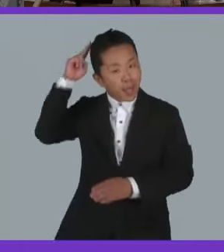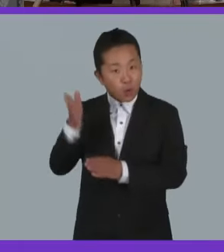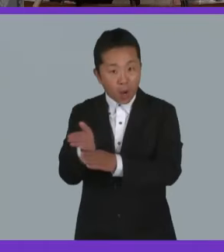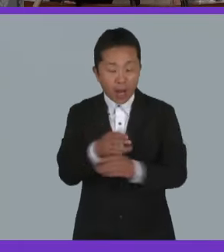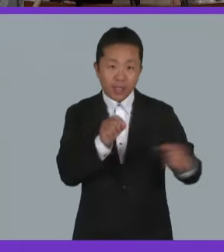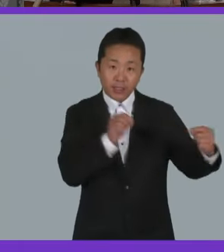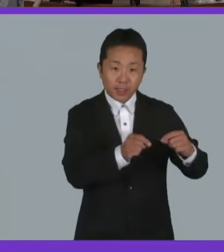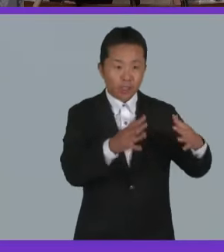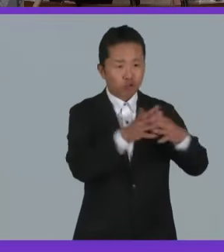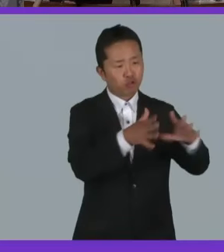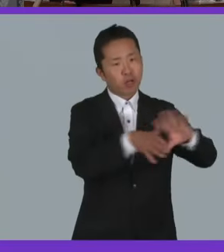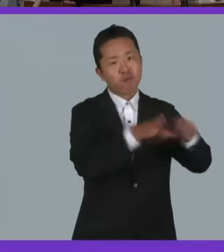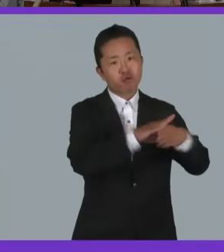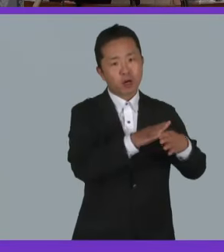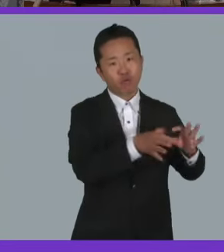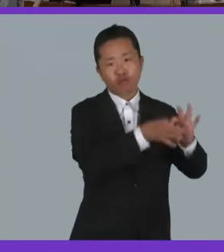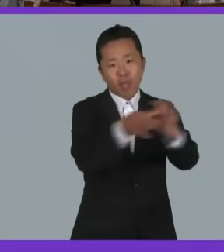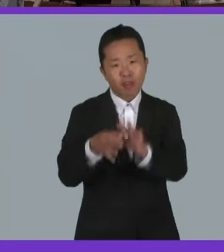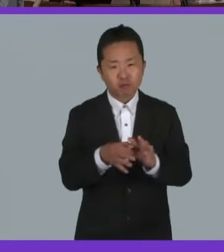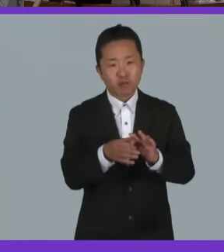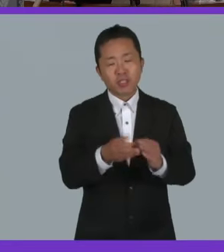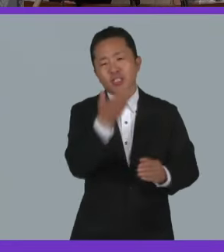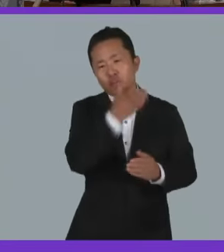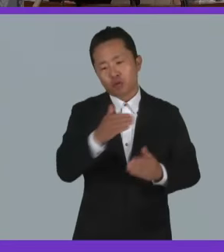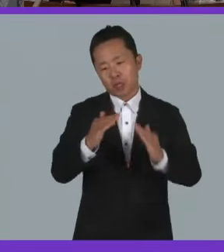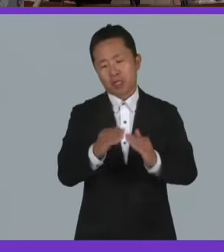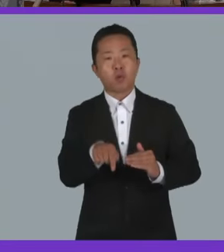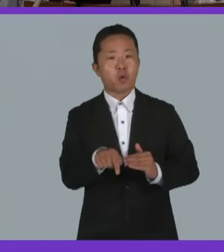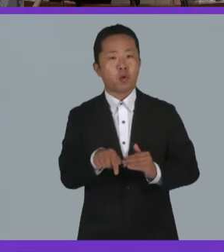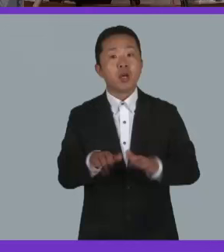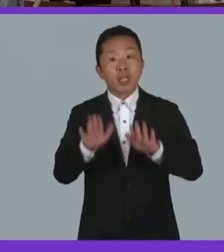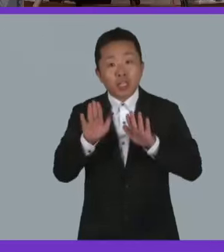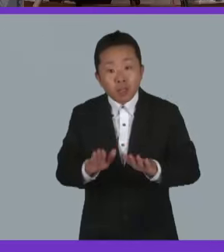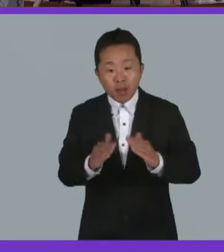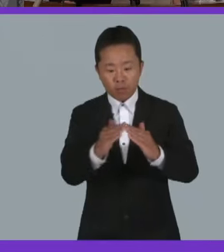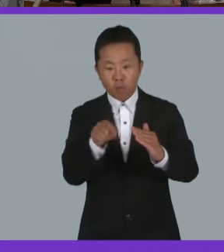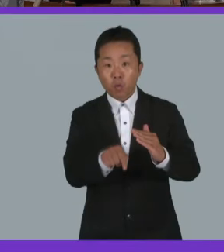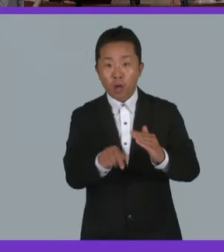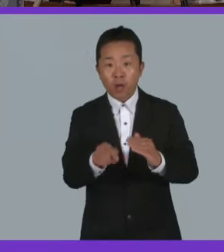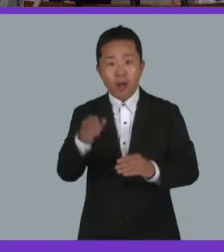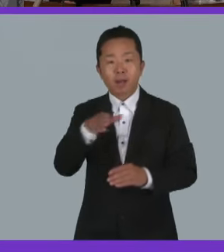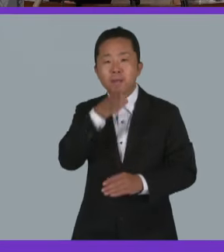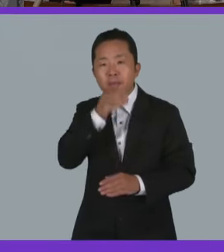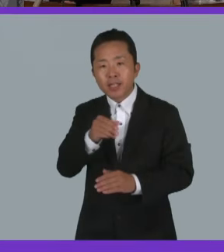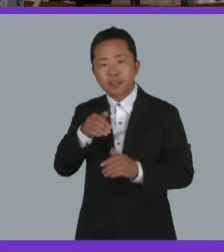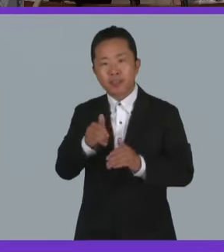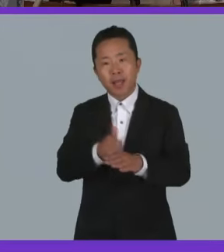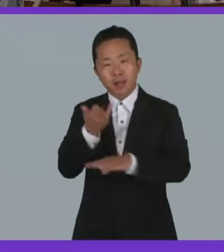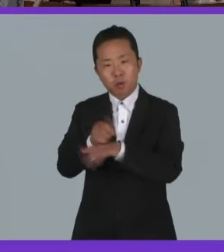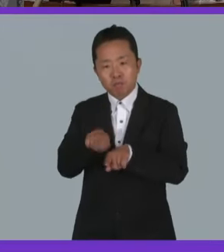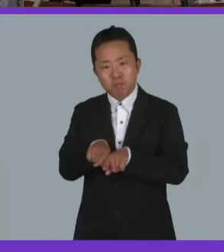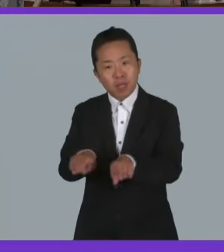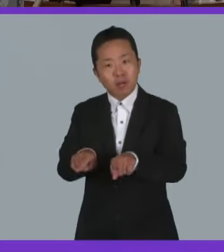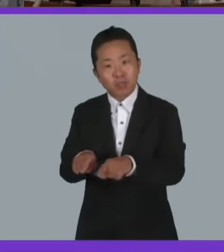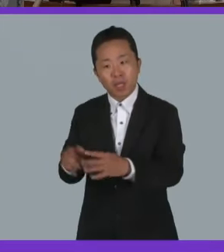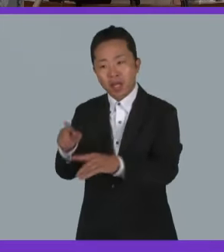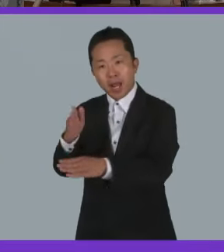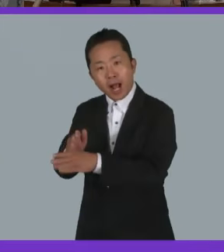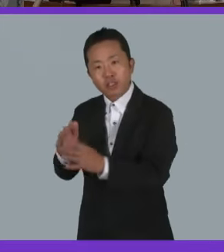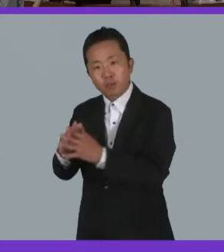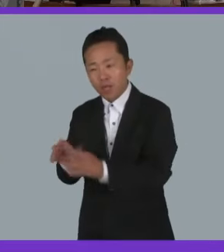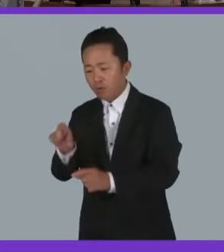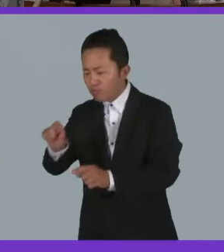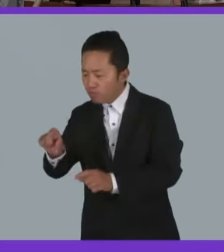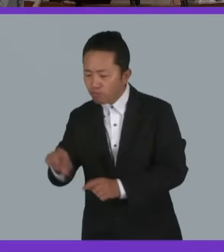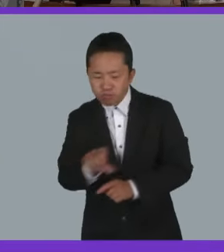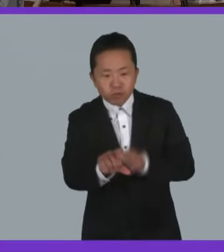文化を伝える貴重な建物です。現在の本丸御殿は明治天皇の命によって桂宮家の御殿の主要部分を移築したもので、